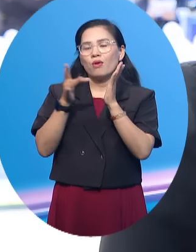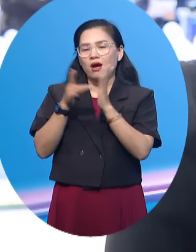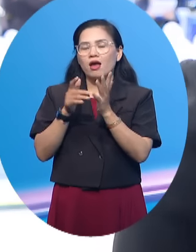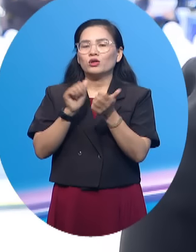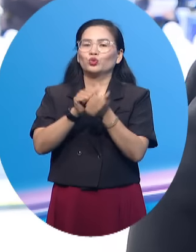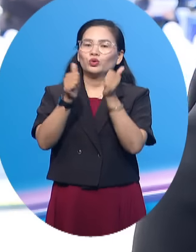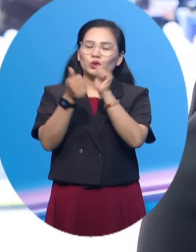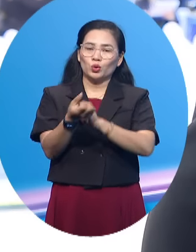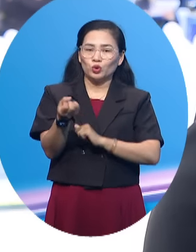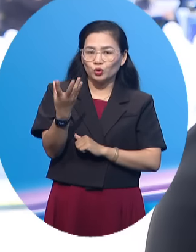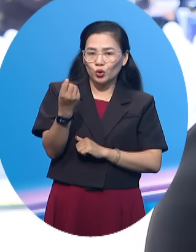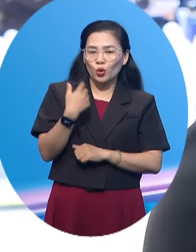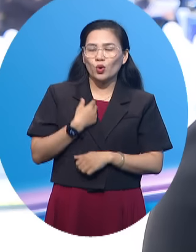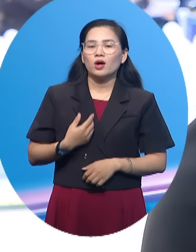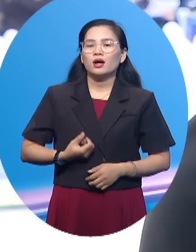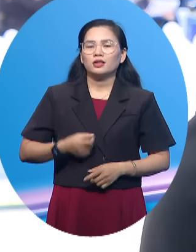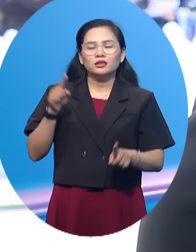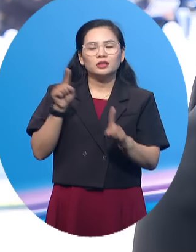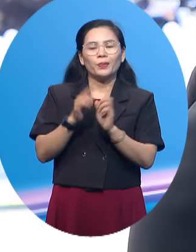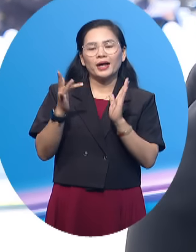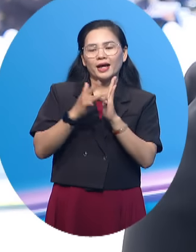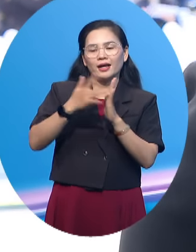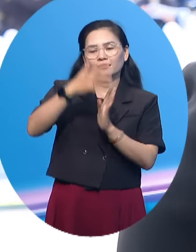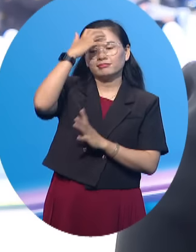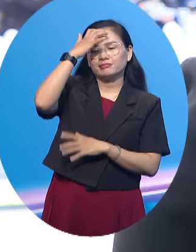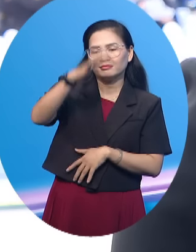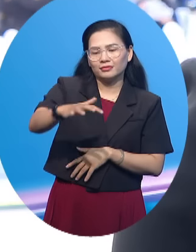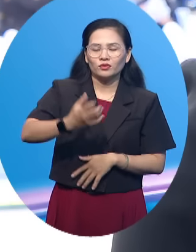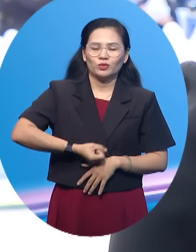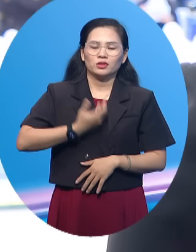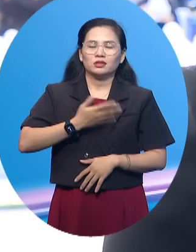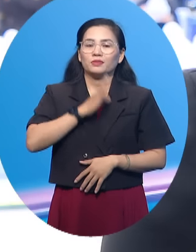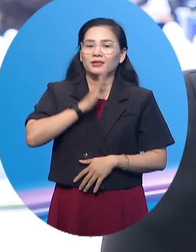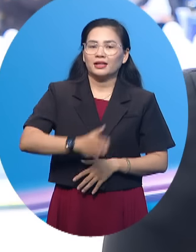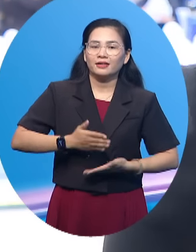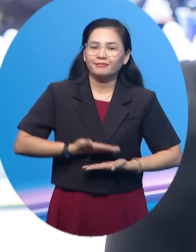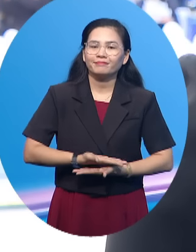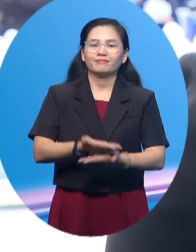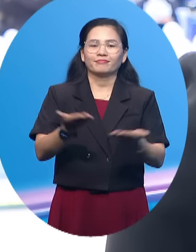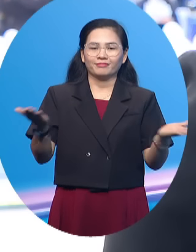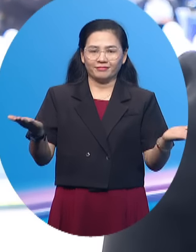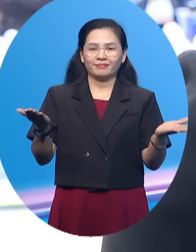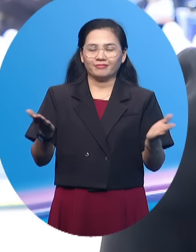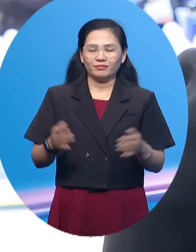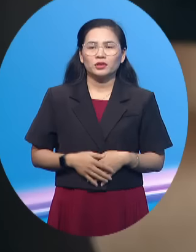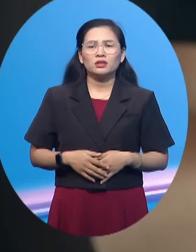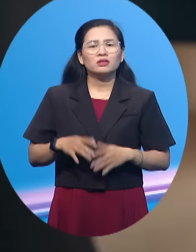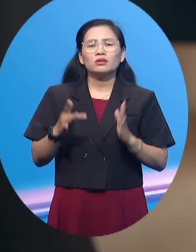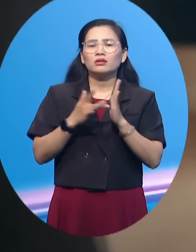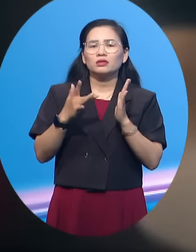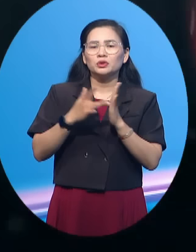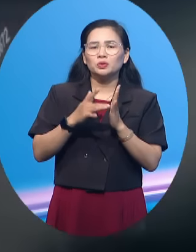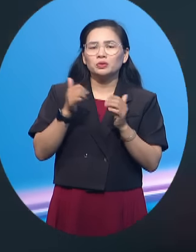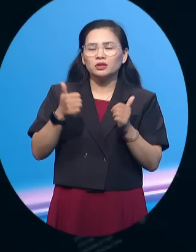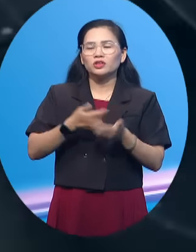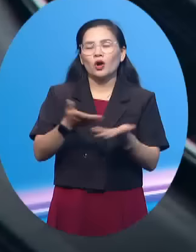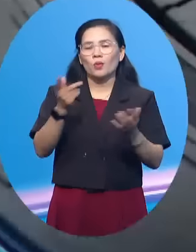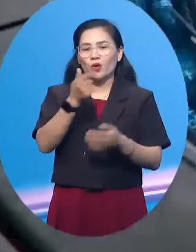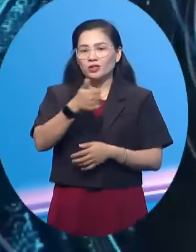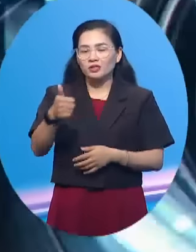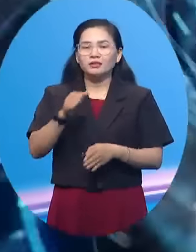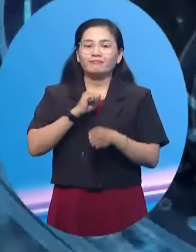số, phương châm From Lab to Life là mang những cái sản phẩm mà có tính ứng dụng cao để ra cho người dân